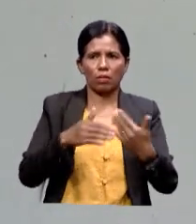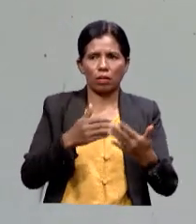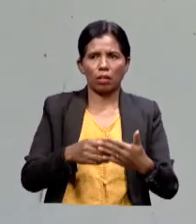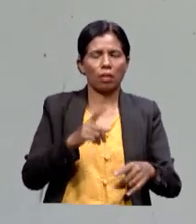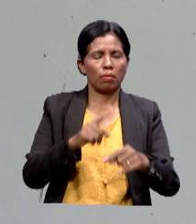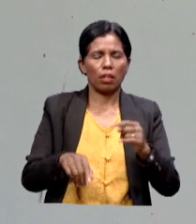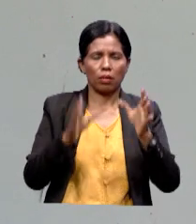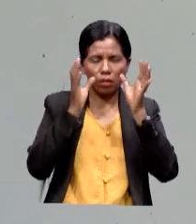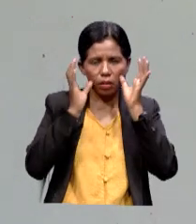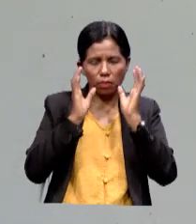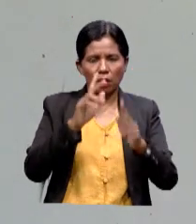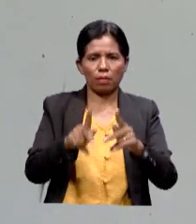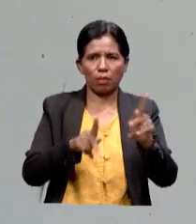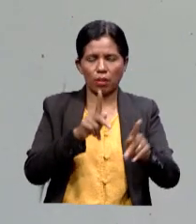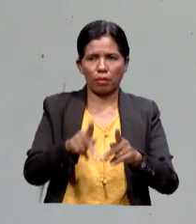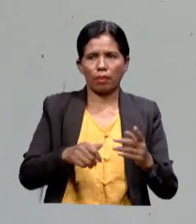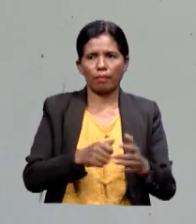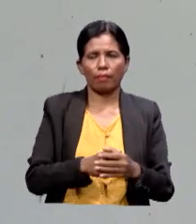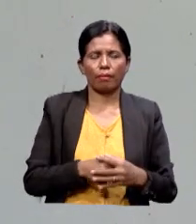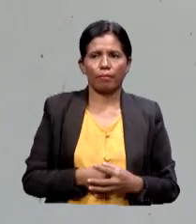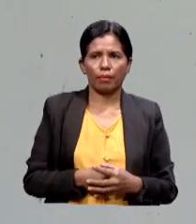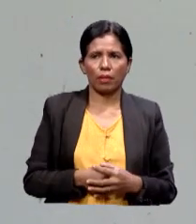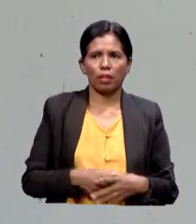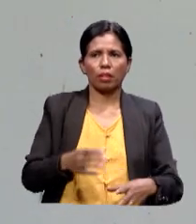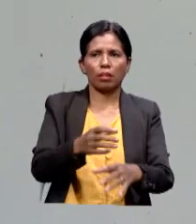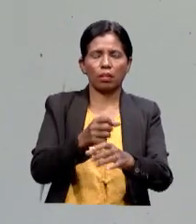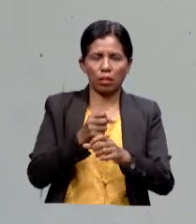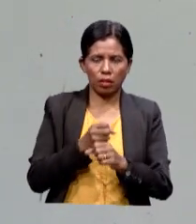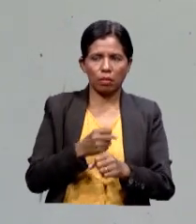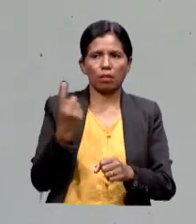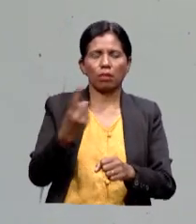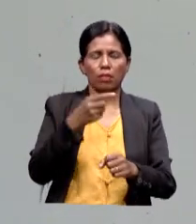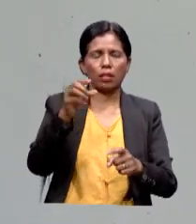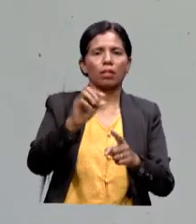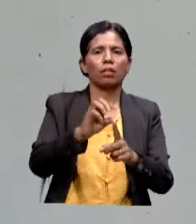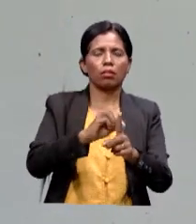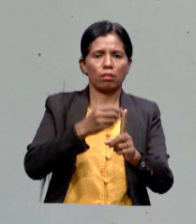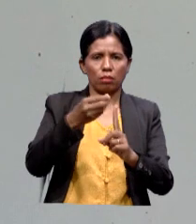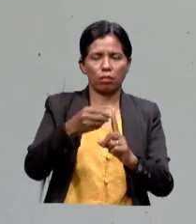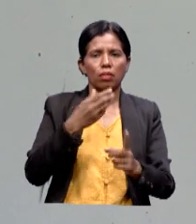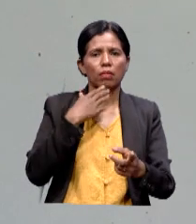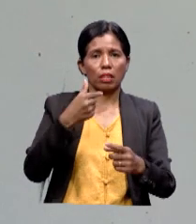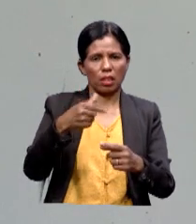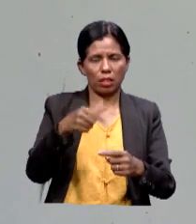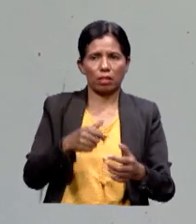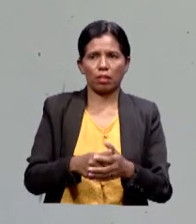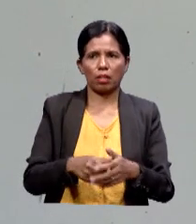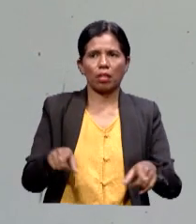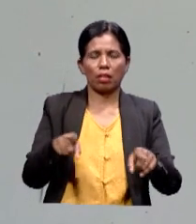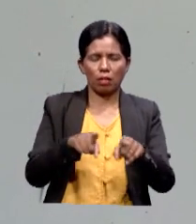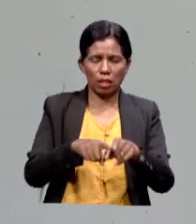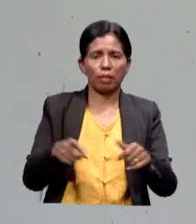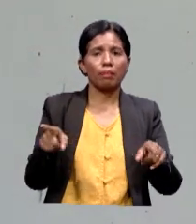tiris di fal pobo. Pobo lakam bamai, si mo nafati huri matak le. Sesta kompar, sesta baji kita